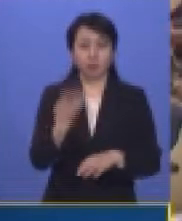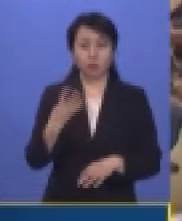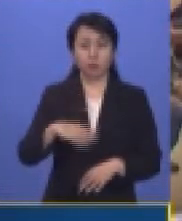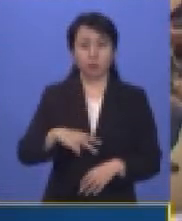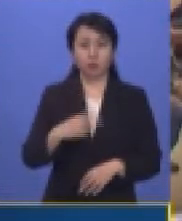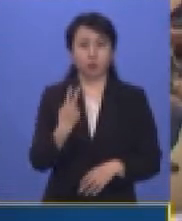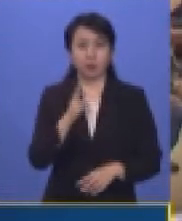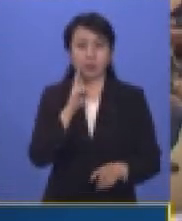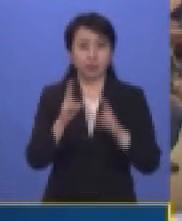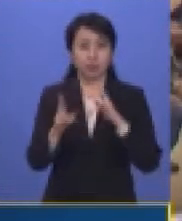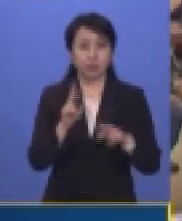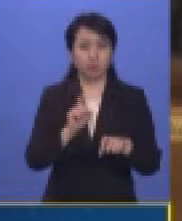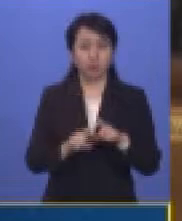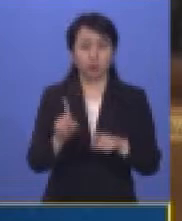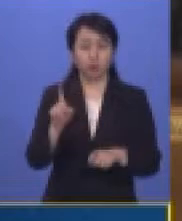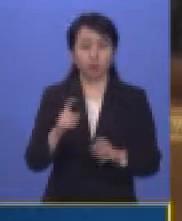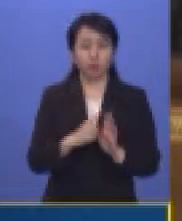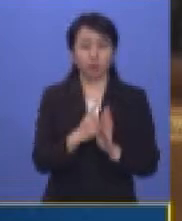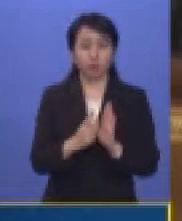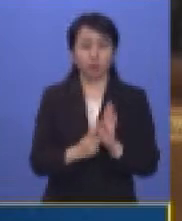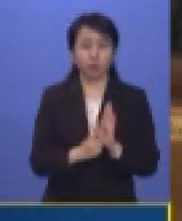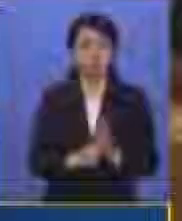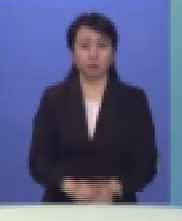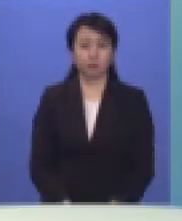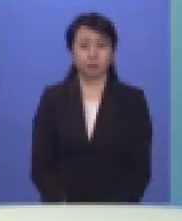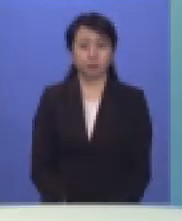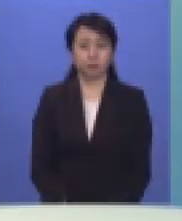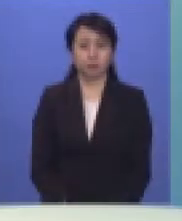42 пленарных заседания и рассмотрели сотни вопросов.